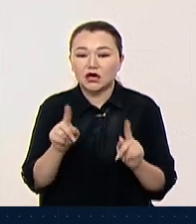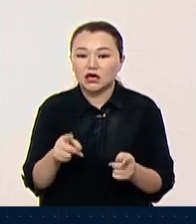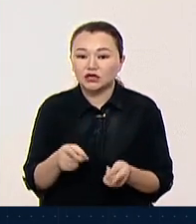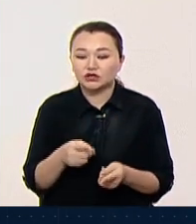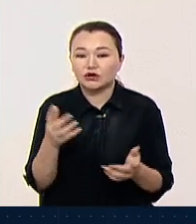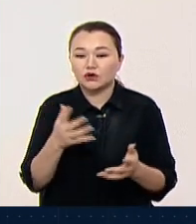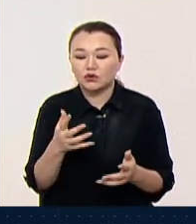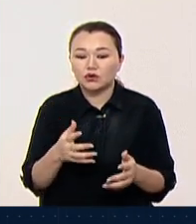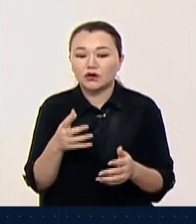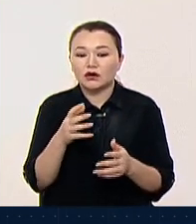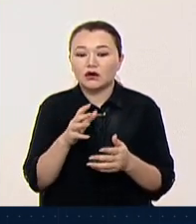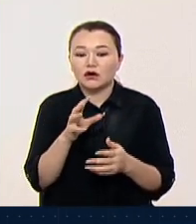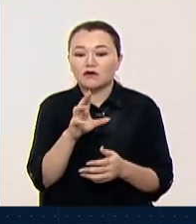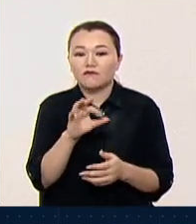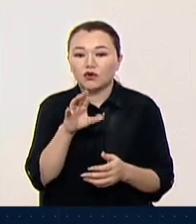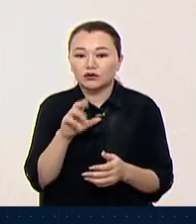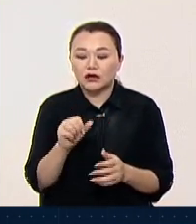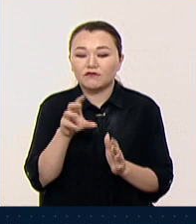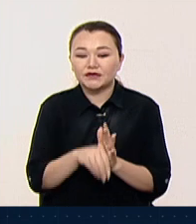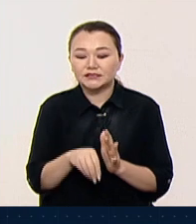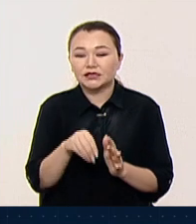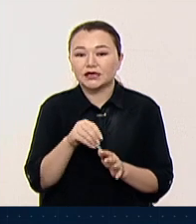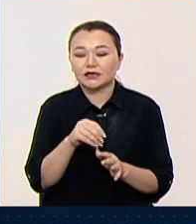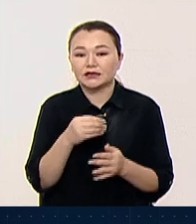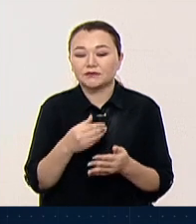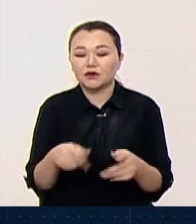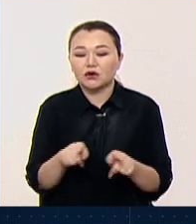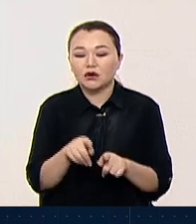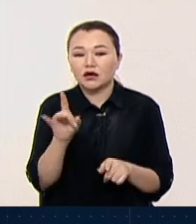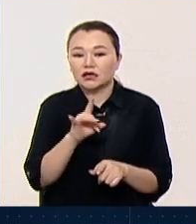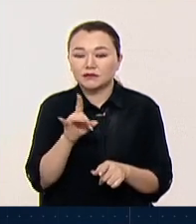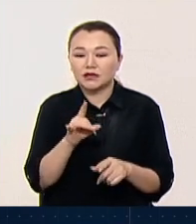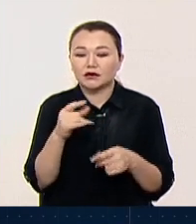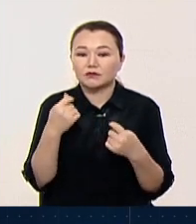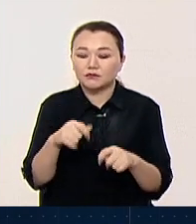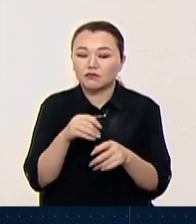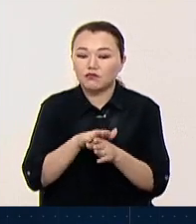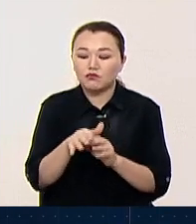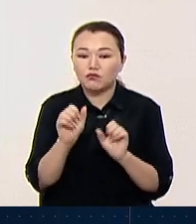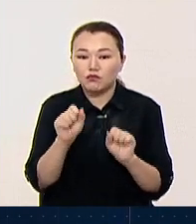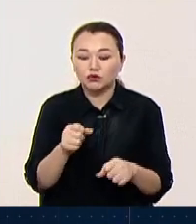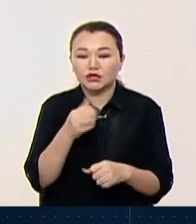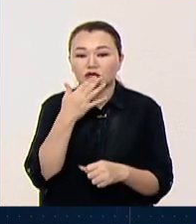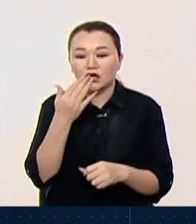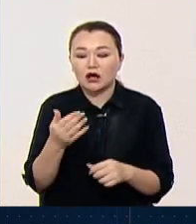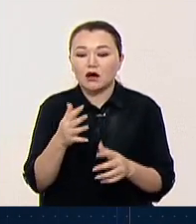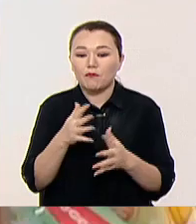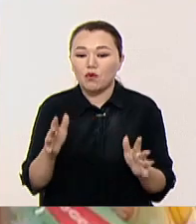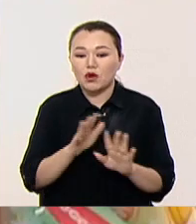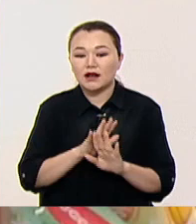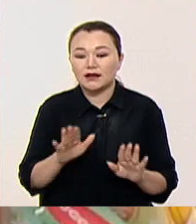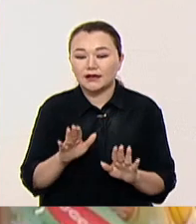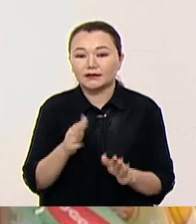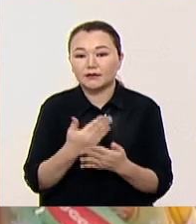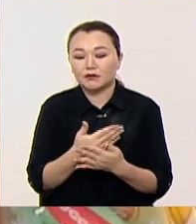а какую-то квоту ввести. Скажем, вот такой объем вы можете реализовывать за пределы страны, не более.